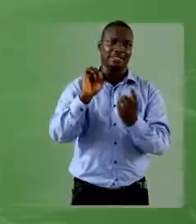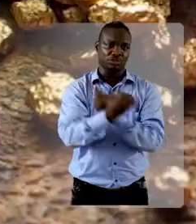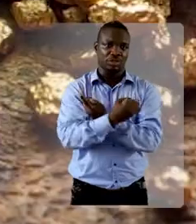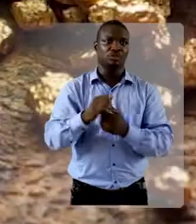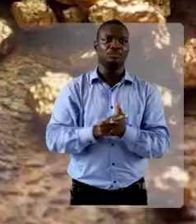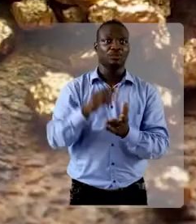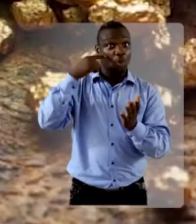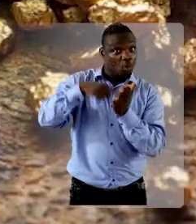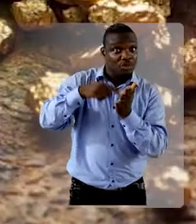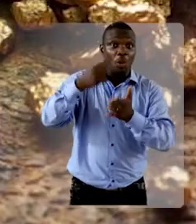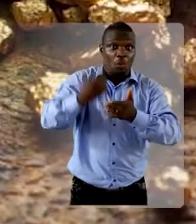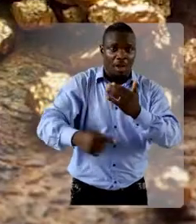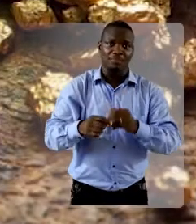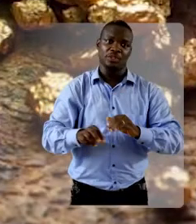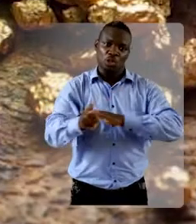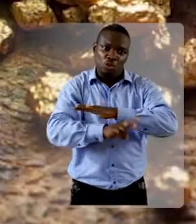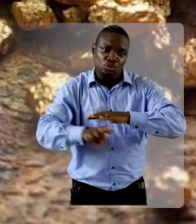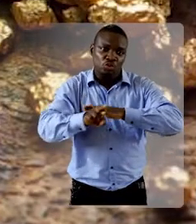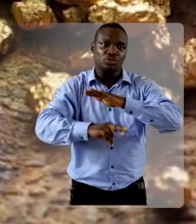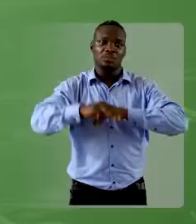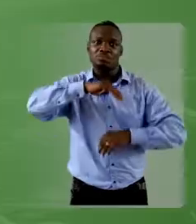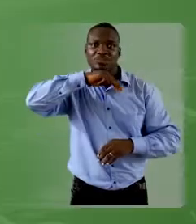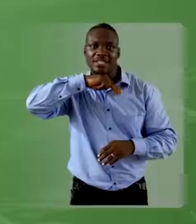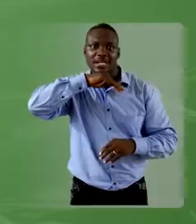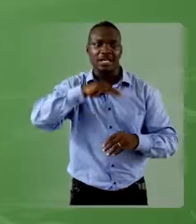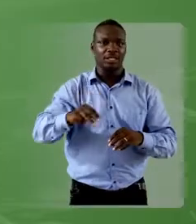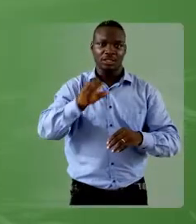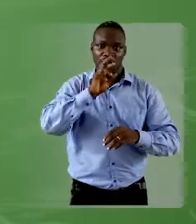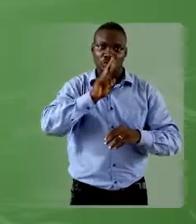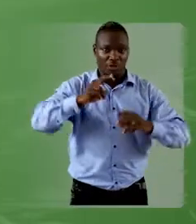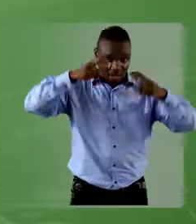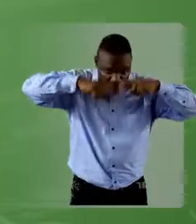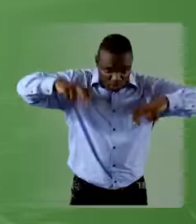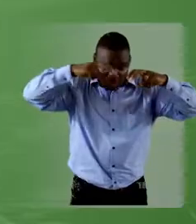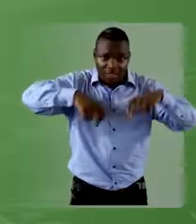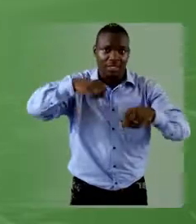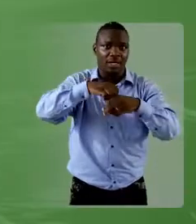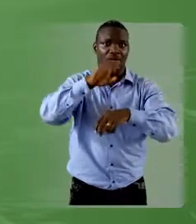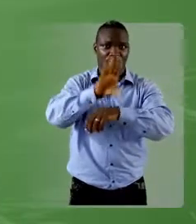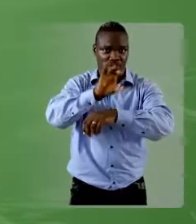que des ressources minières sont exploitées en Côte d'Ivoire.